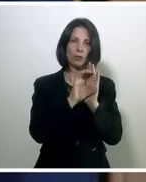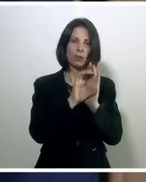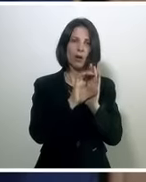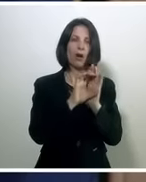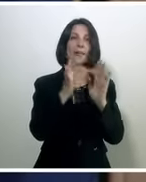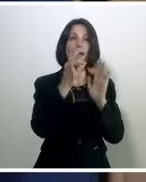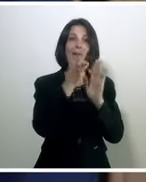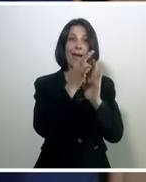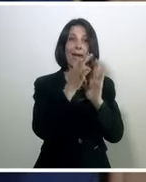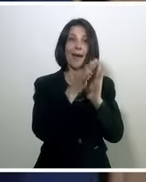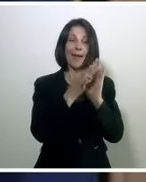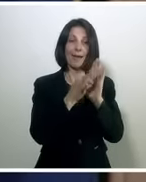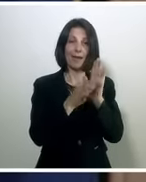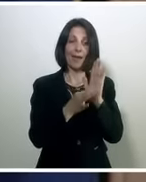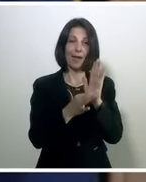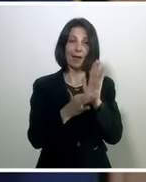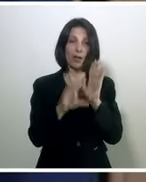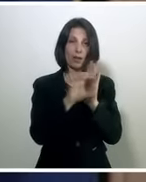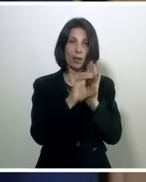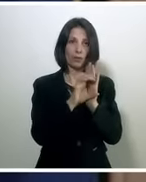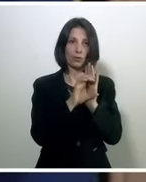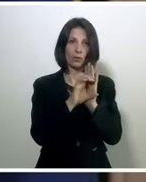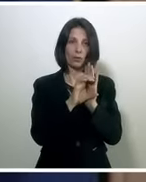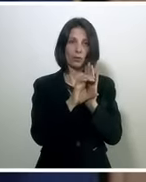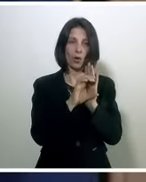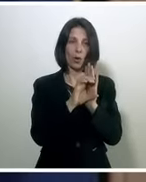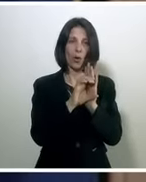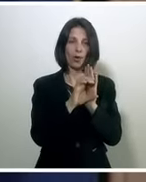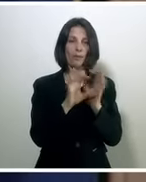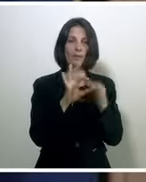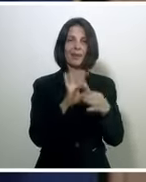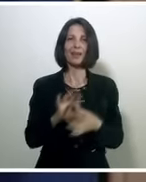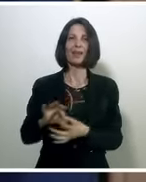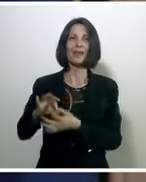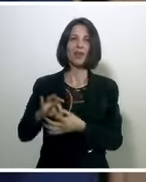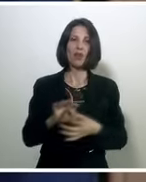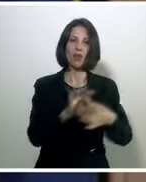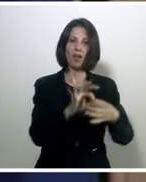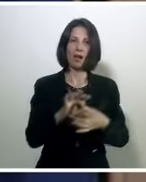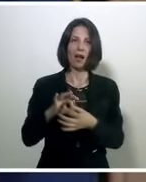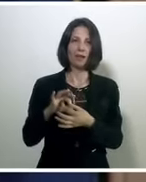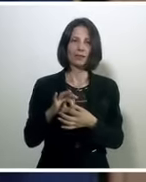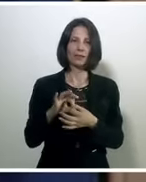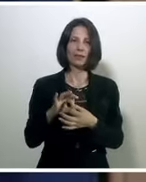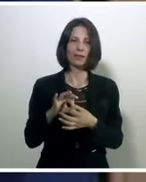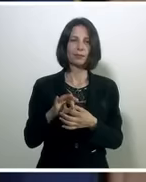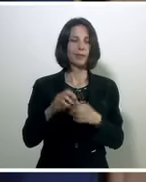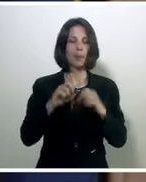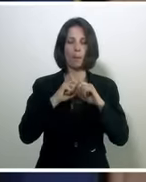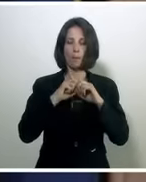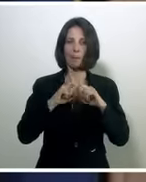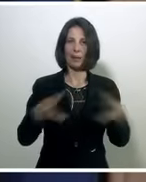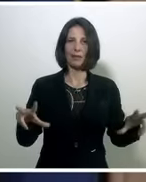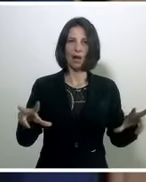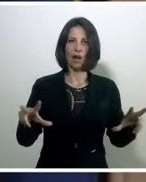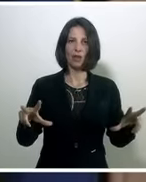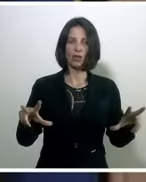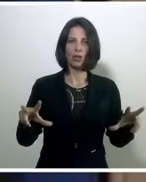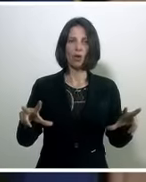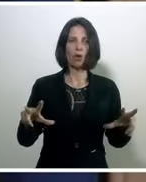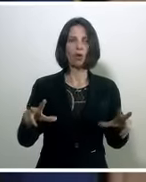inscindibili fra loro strettamente collegati che rappresentano un messaggio sempre attuale per la nostra